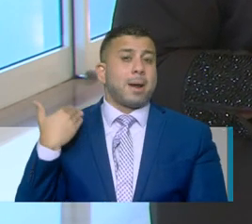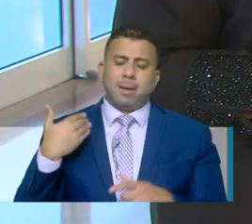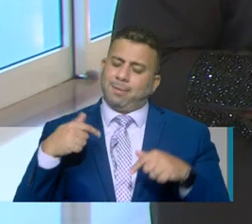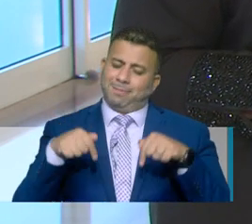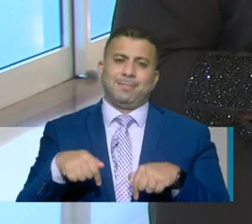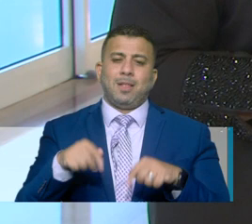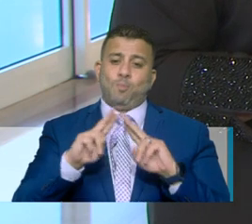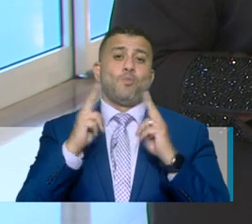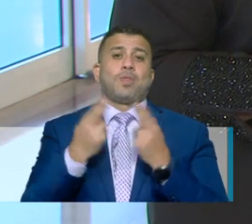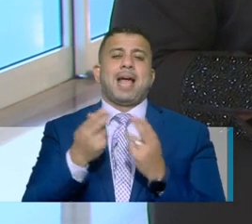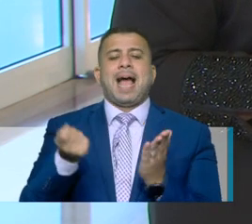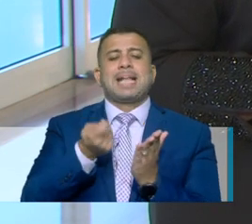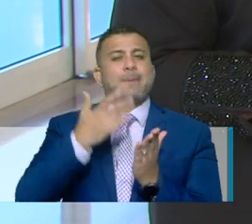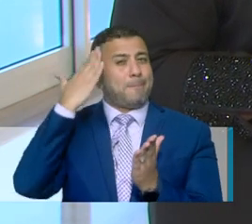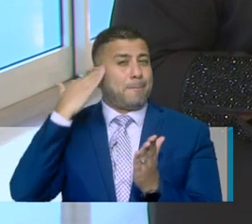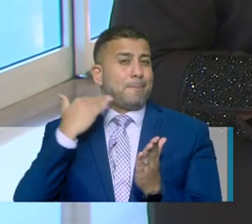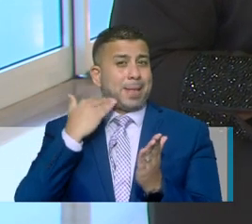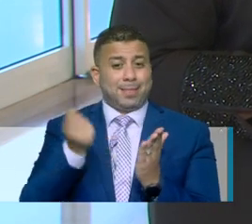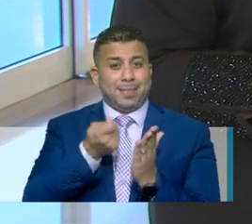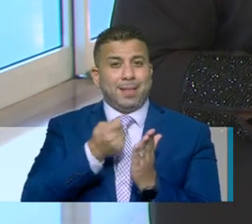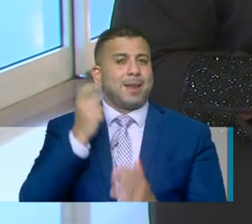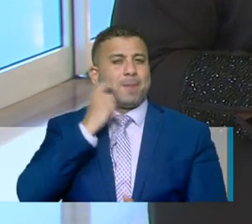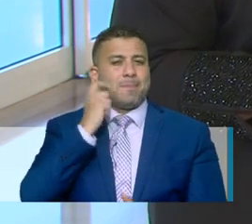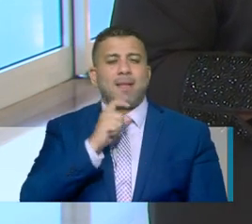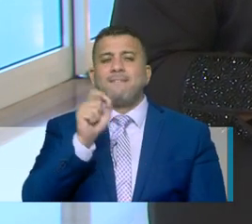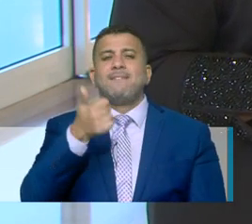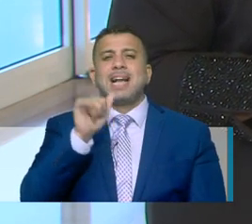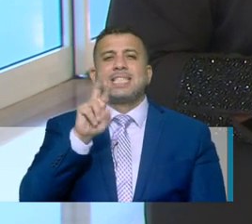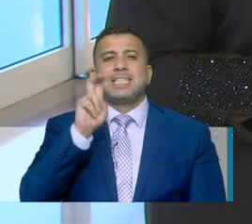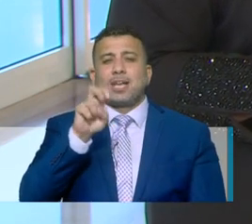في ملتقى أديبات الإمارات. لأخبار الدار فايزة ضنحاني الشارقة.